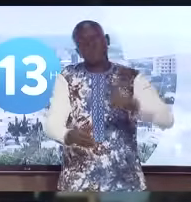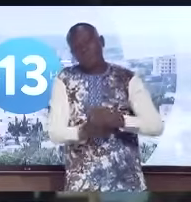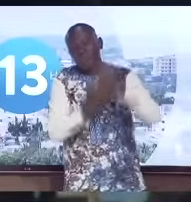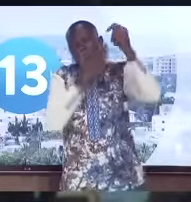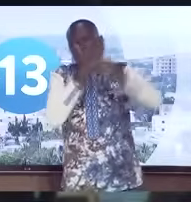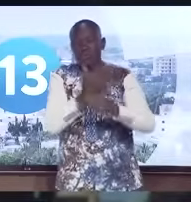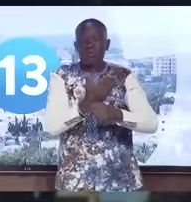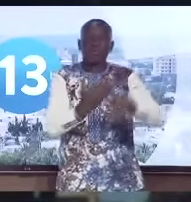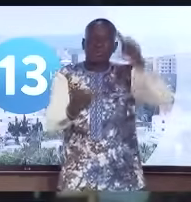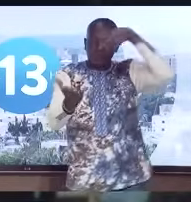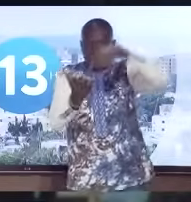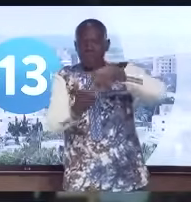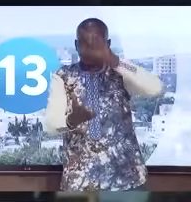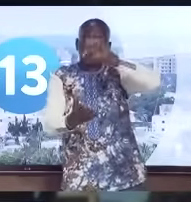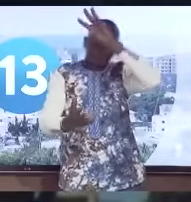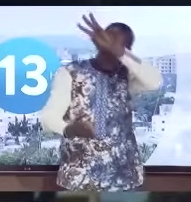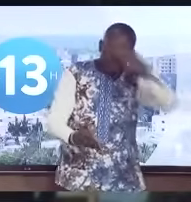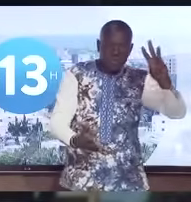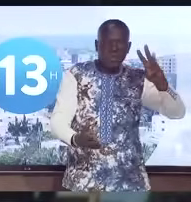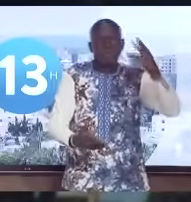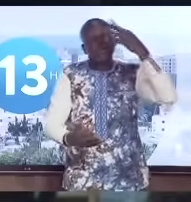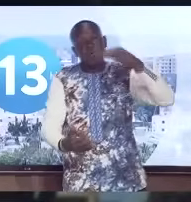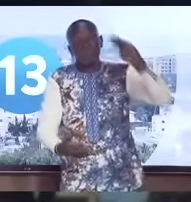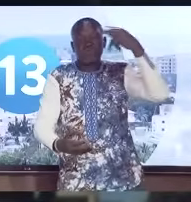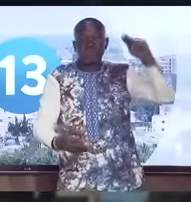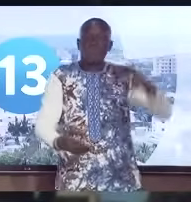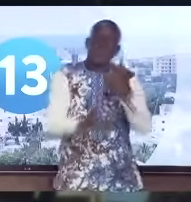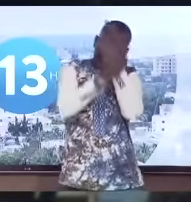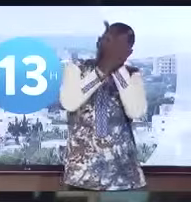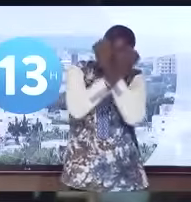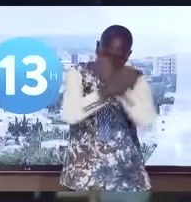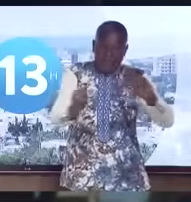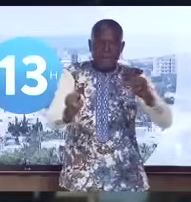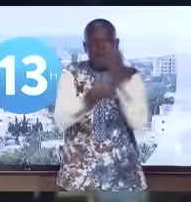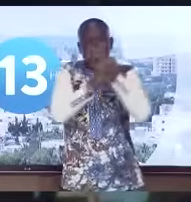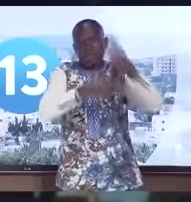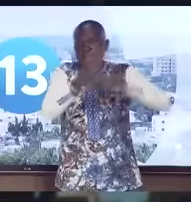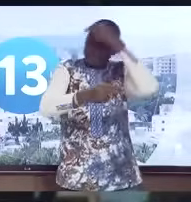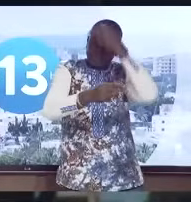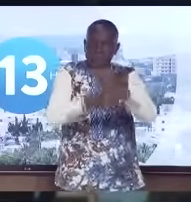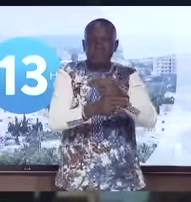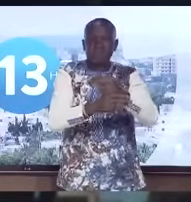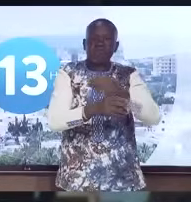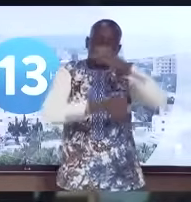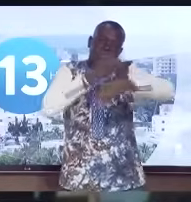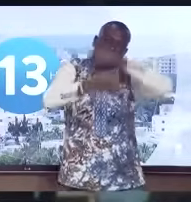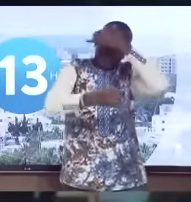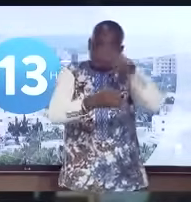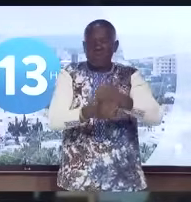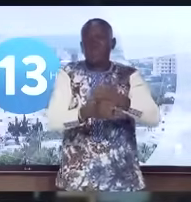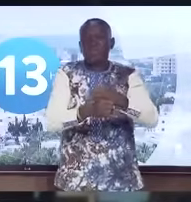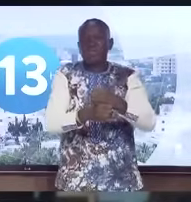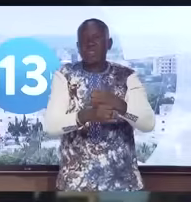1960, ce jour où la Haute-Volta accède à l'indépendance, la souveraineté nationale et internationale. Le fait